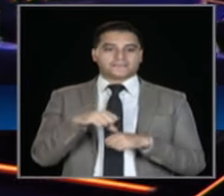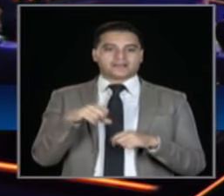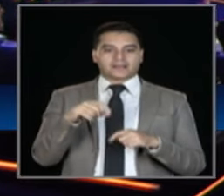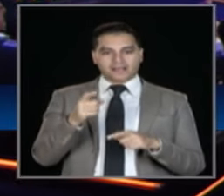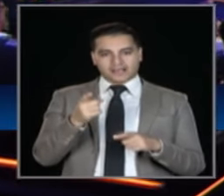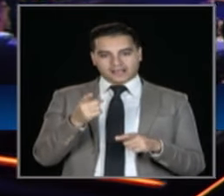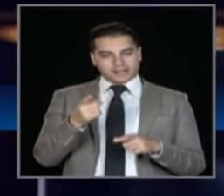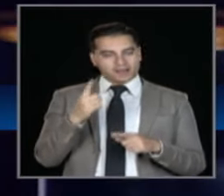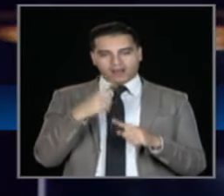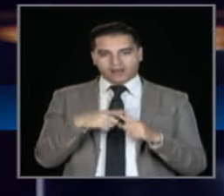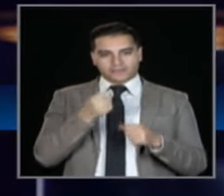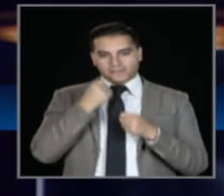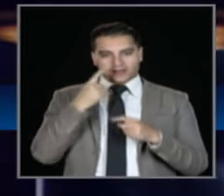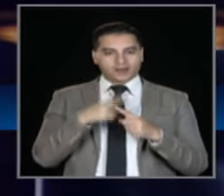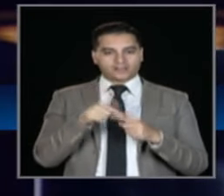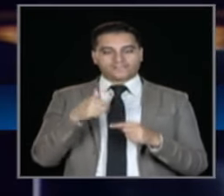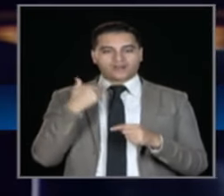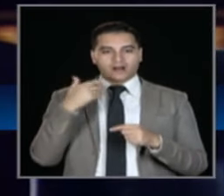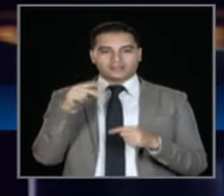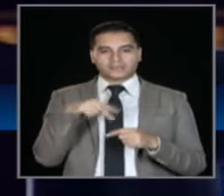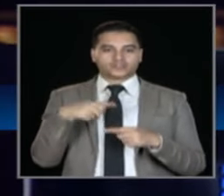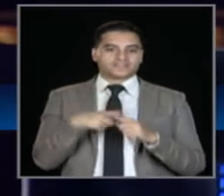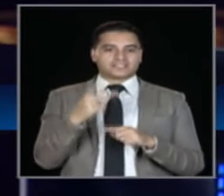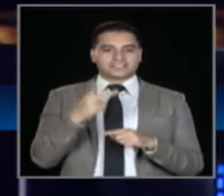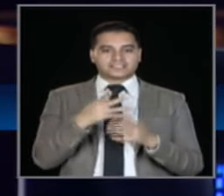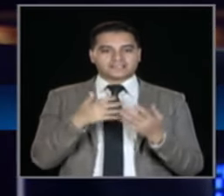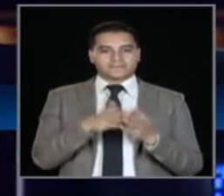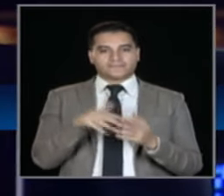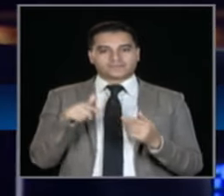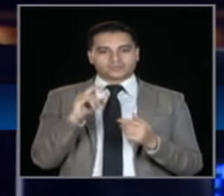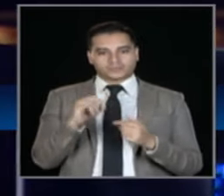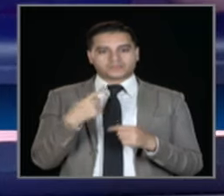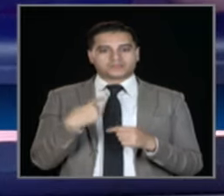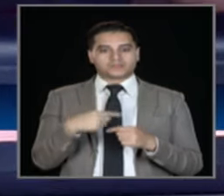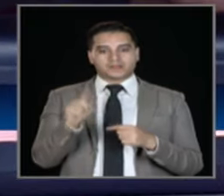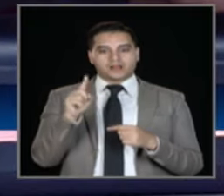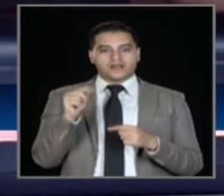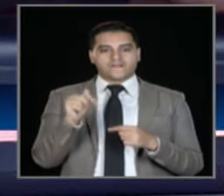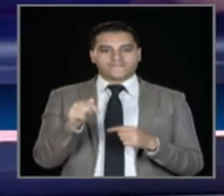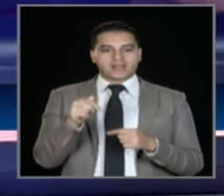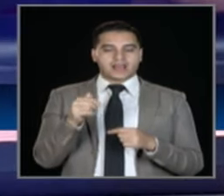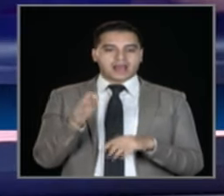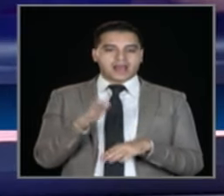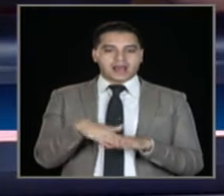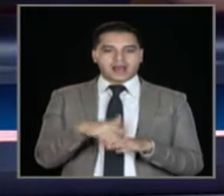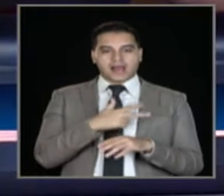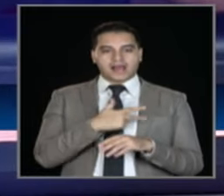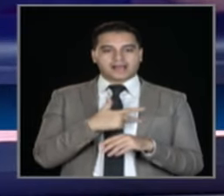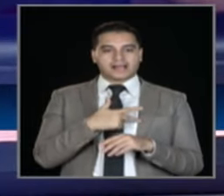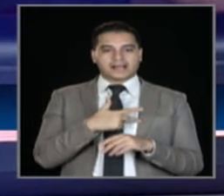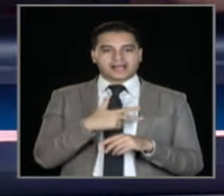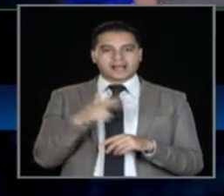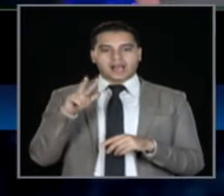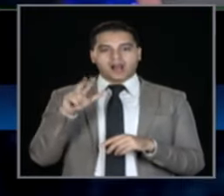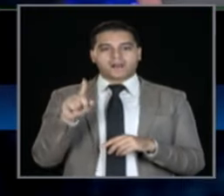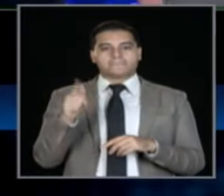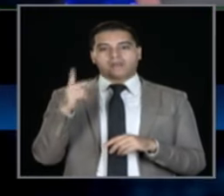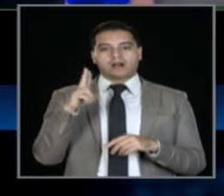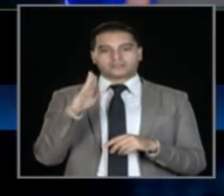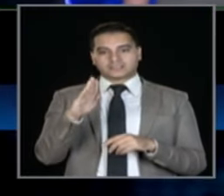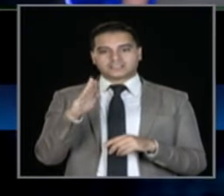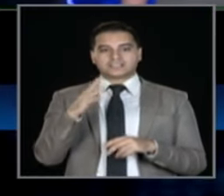المنيا. غلط. ما هو ضعف رقم 28؟ 56. صح. يتكون معدن الكوارتز من ثاني أكسيد أحد